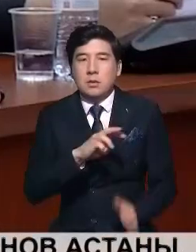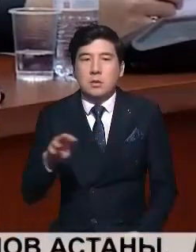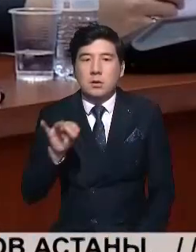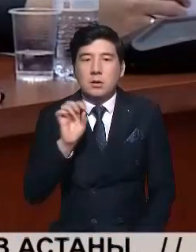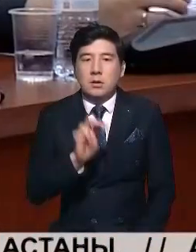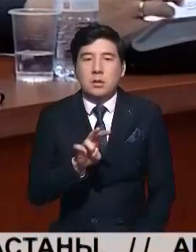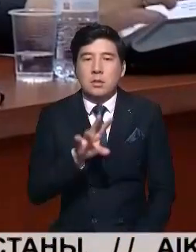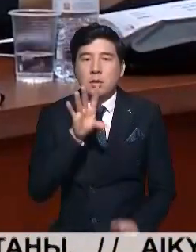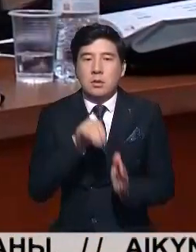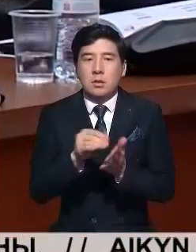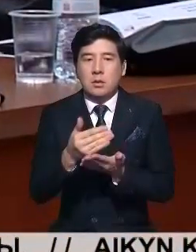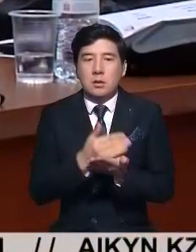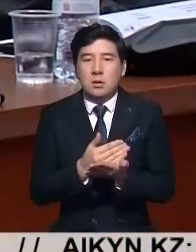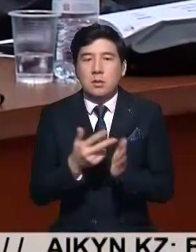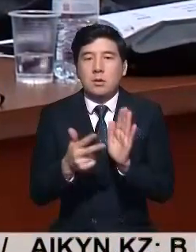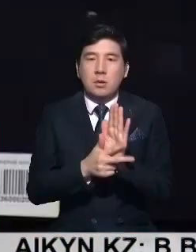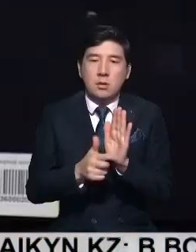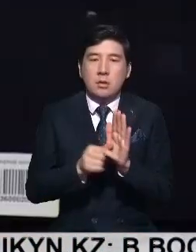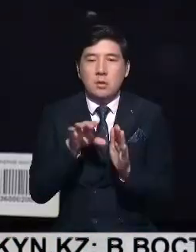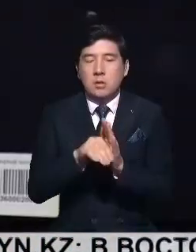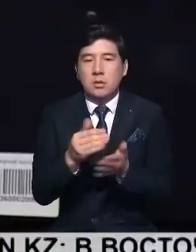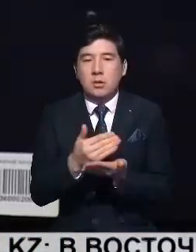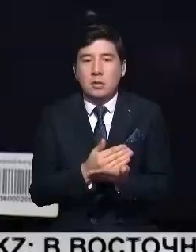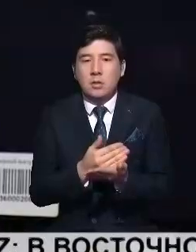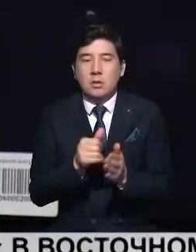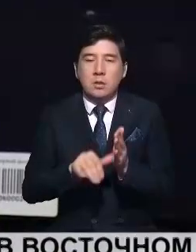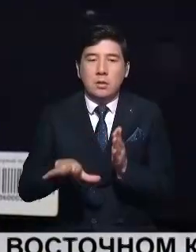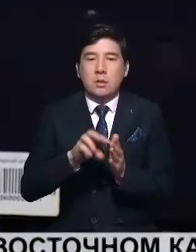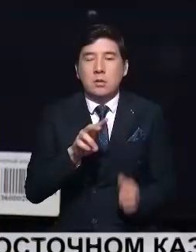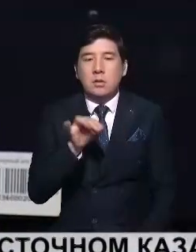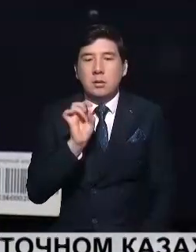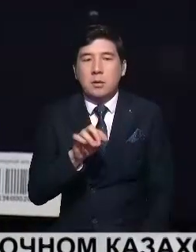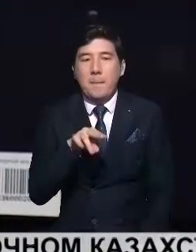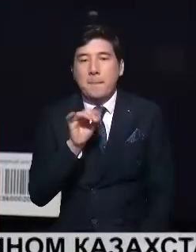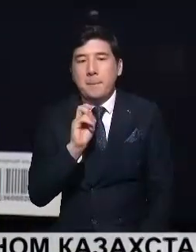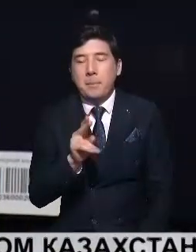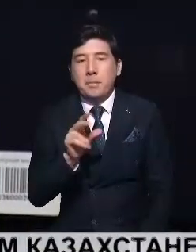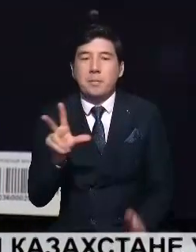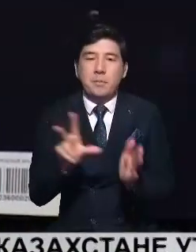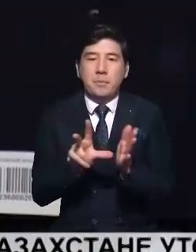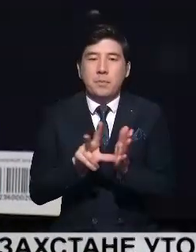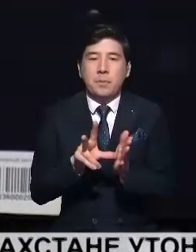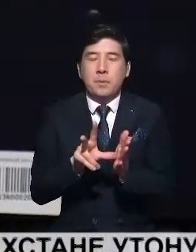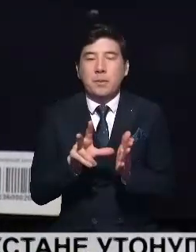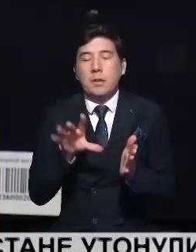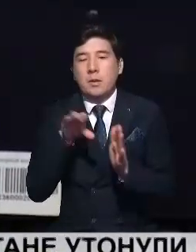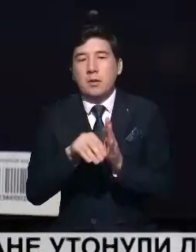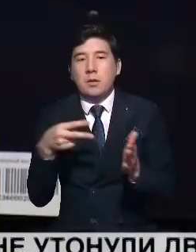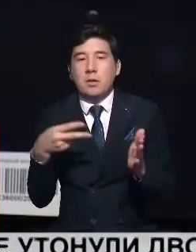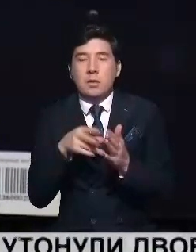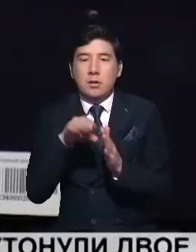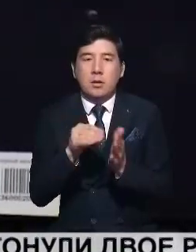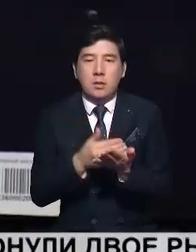было перечислено более 7 миллиардов тенге. При этом субъектам технопарка предоставлены налоговые льготы на сумму 133 миллиарда